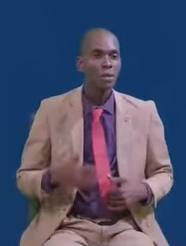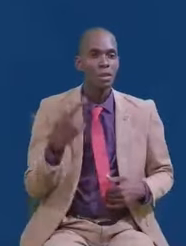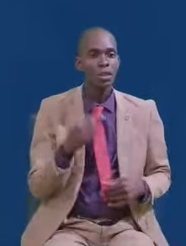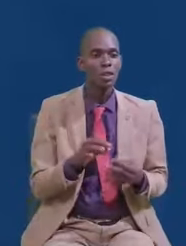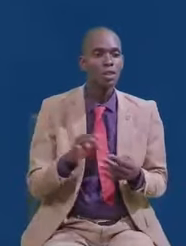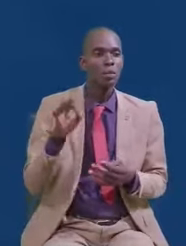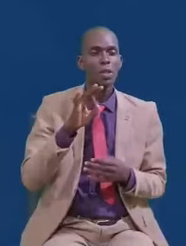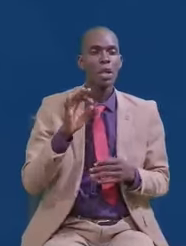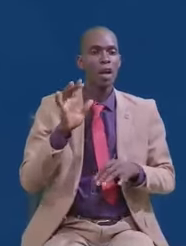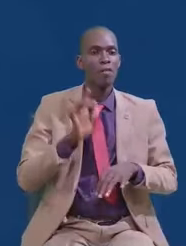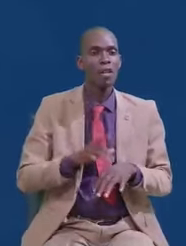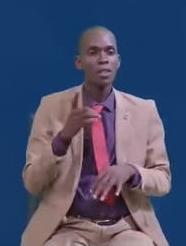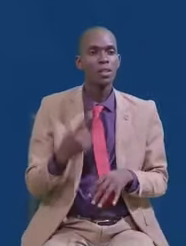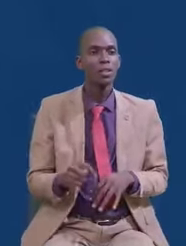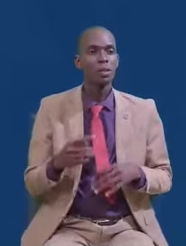L'esprit affecte le corps.